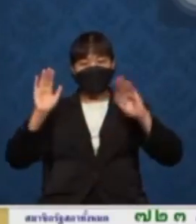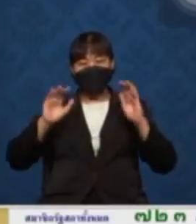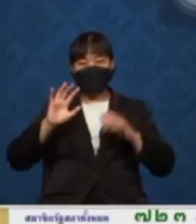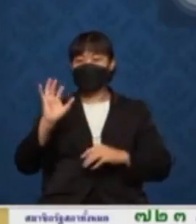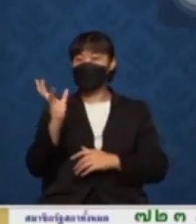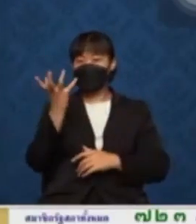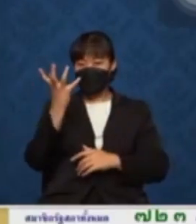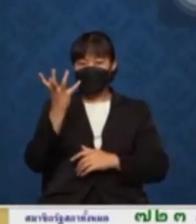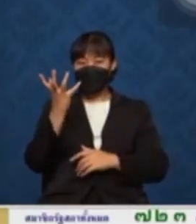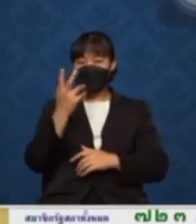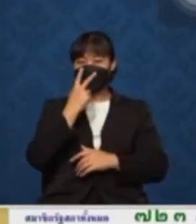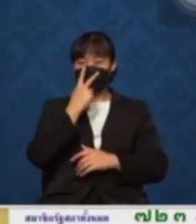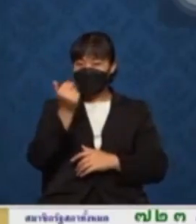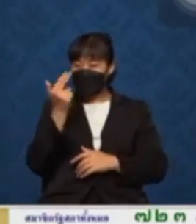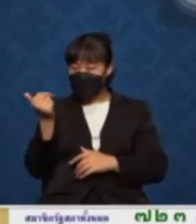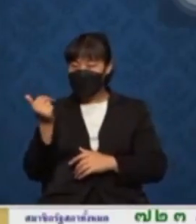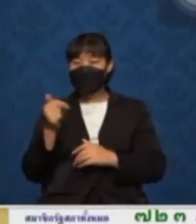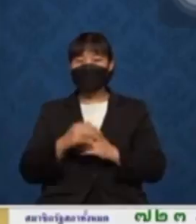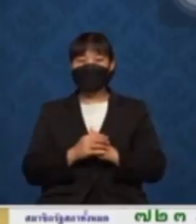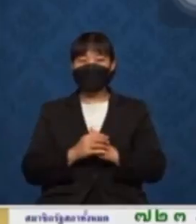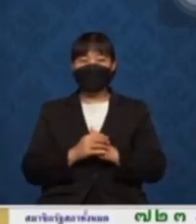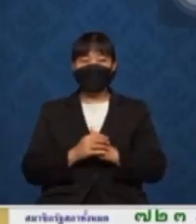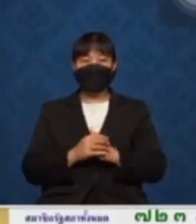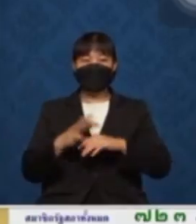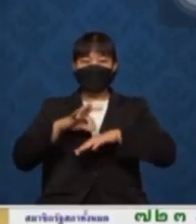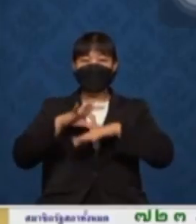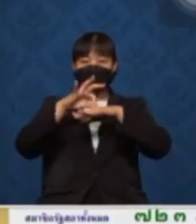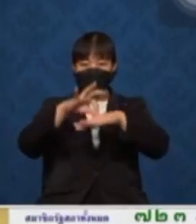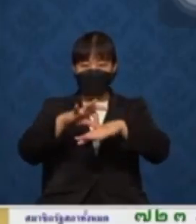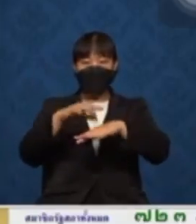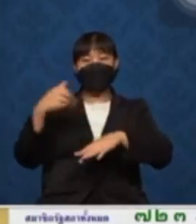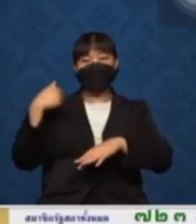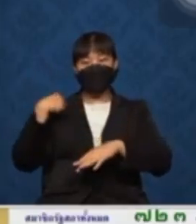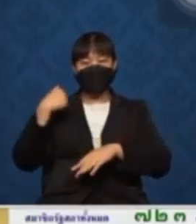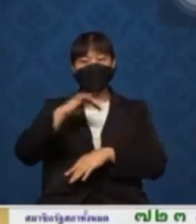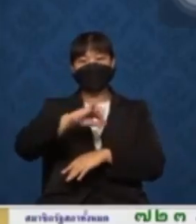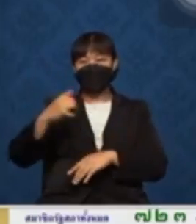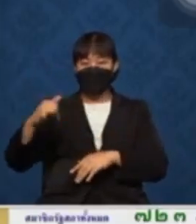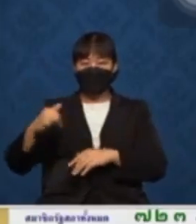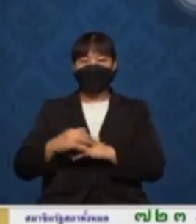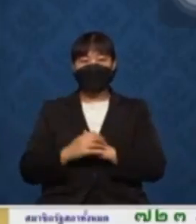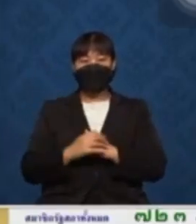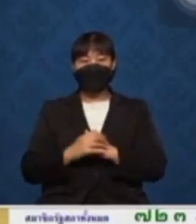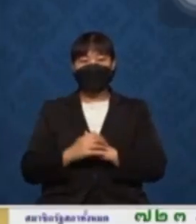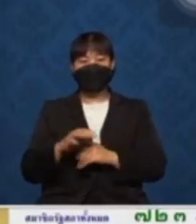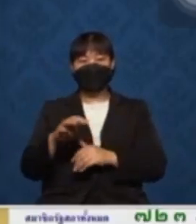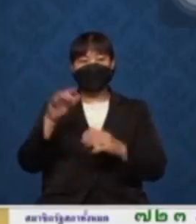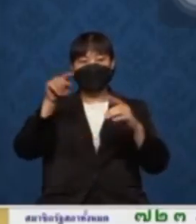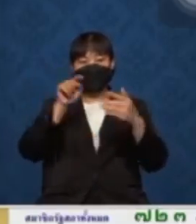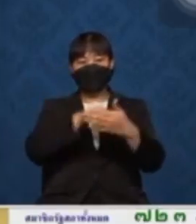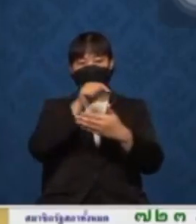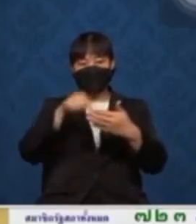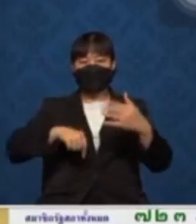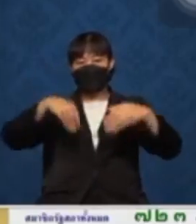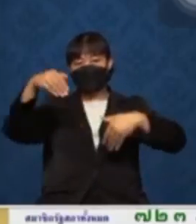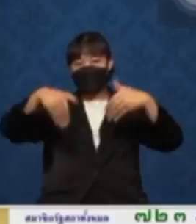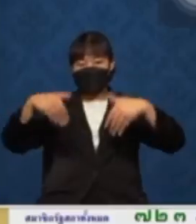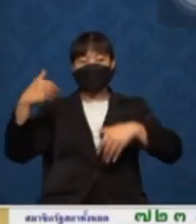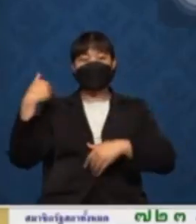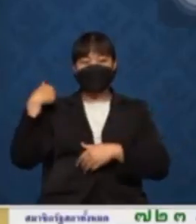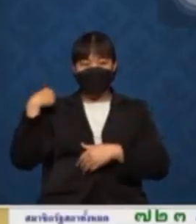ก็จะมีบางแห่งที่มีวุฒิสภาที่มาจากการแต่งตั้งก็จะมีบางแห่งที่มีวุฒิสภาที่มาจากการเลือกตั้งแ